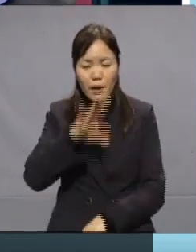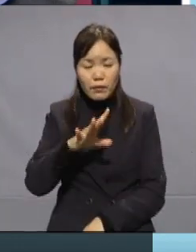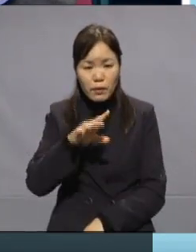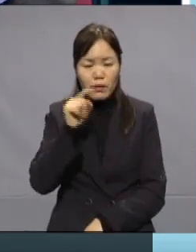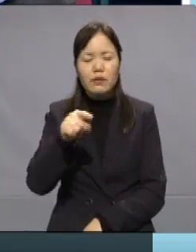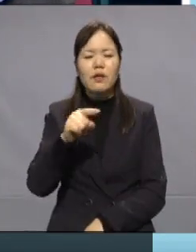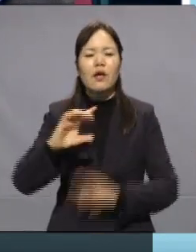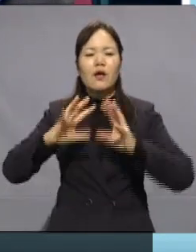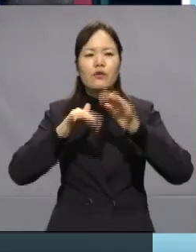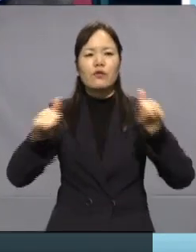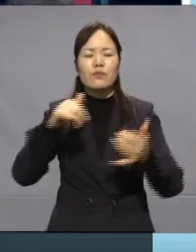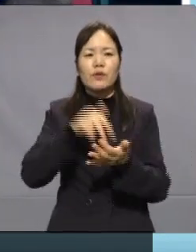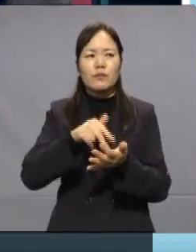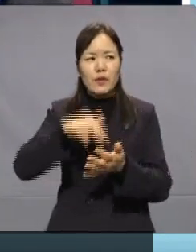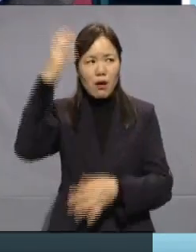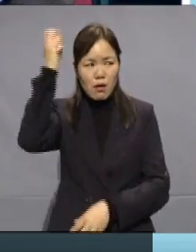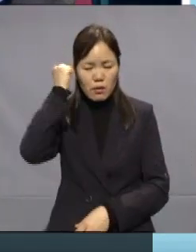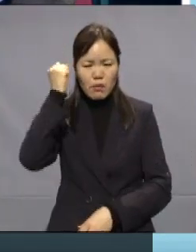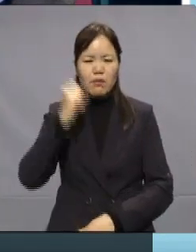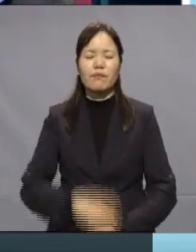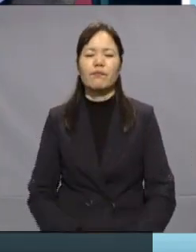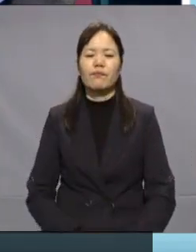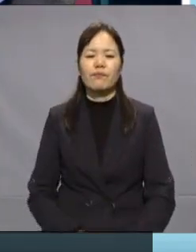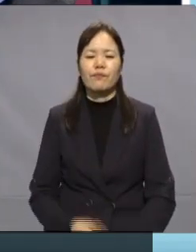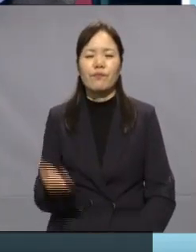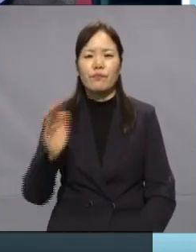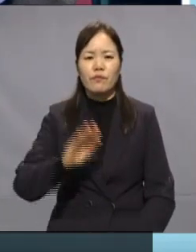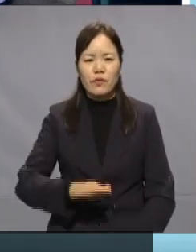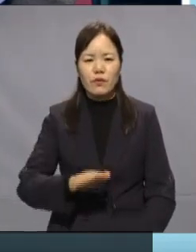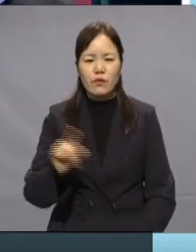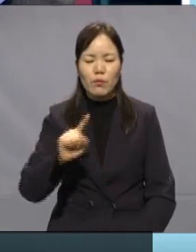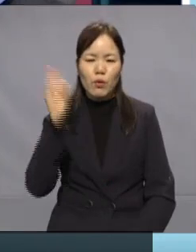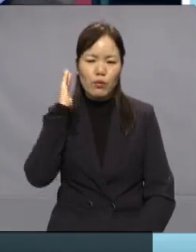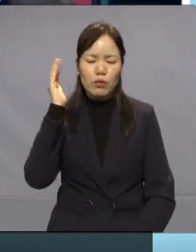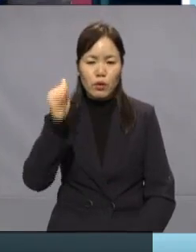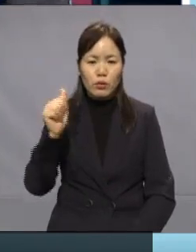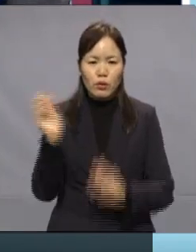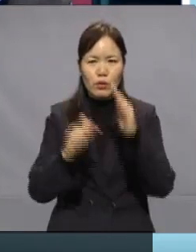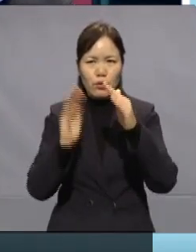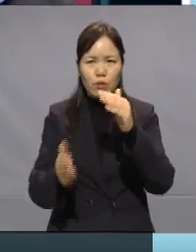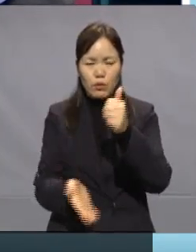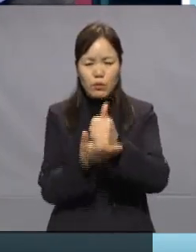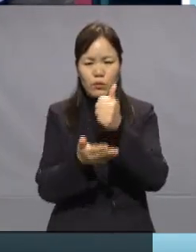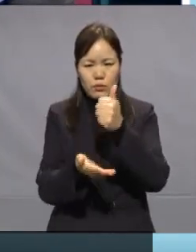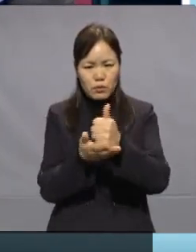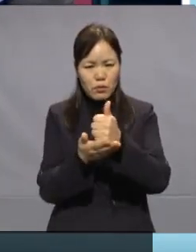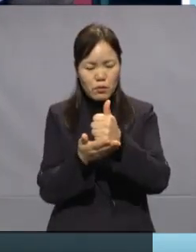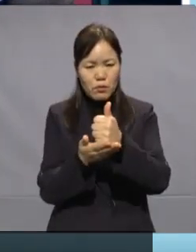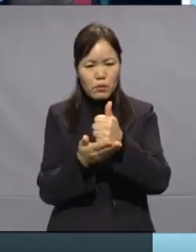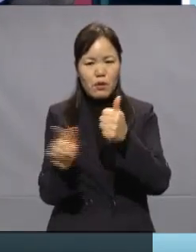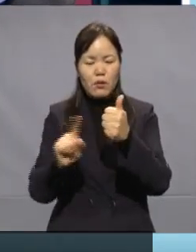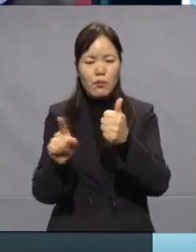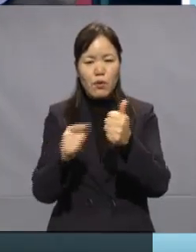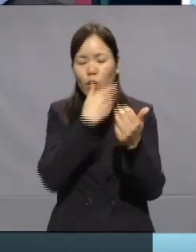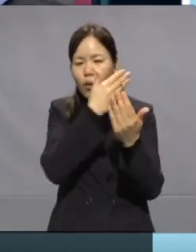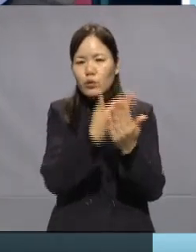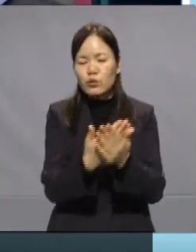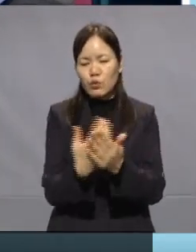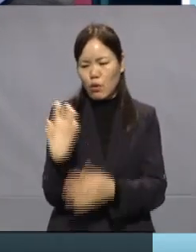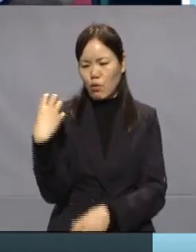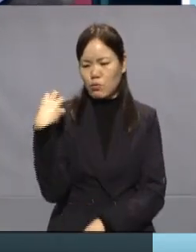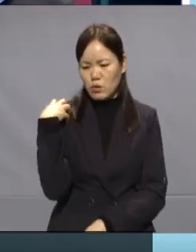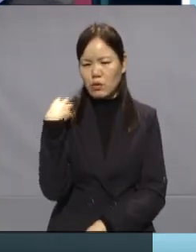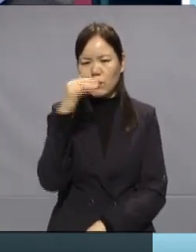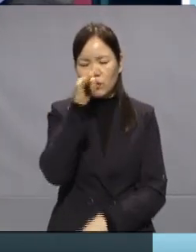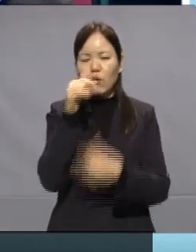머릿속에 이미 기억 속에 딱 자리잡고 있는데 보란 듯이 이제 대통령이 공천에 마치 이제 중요한 역할을 해야 되는